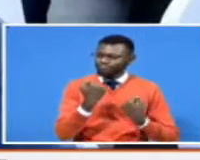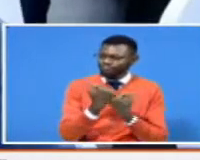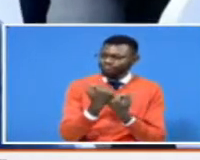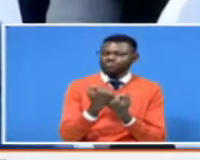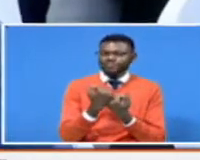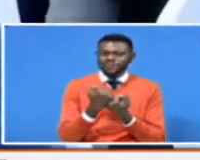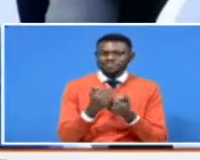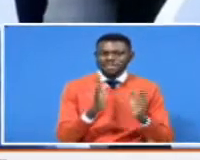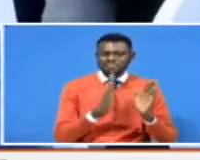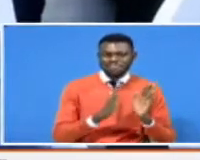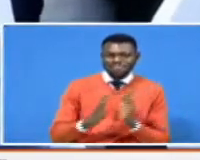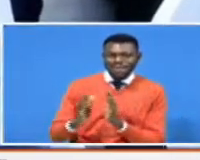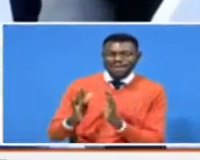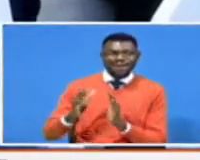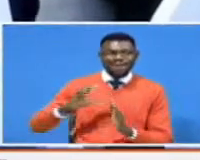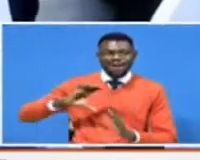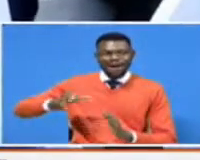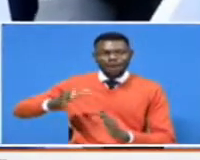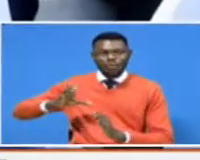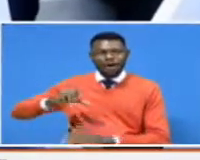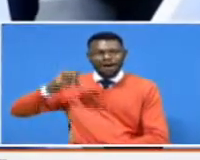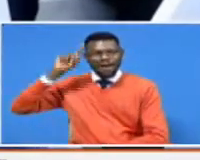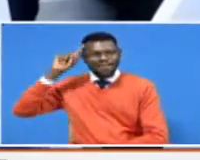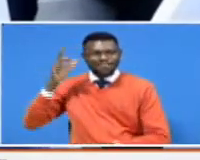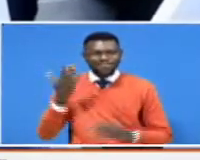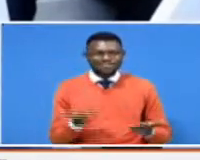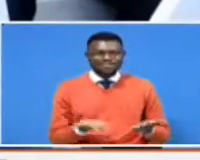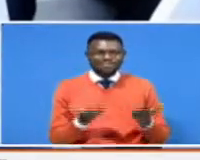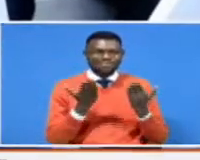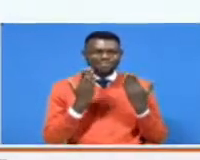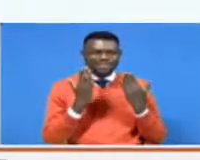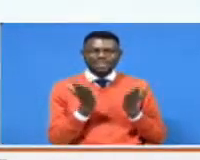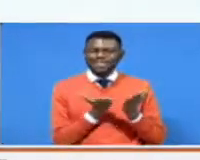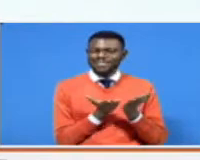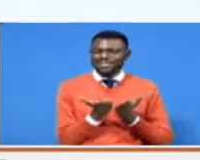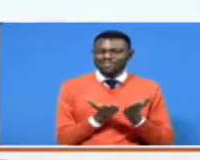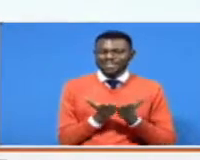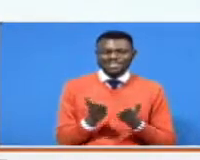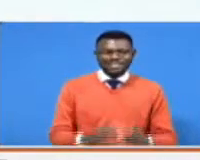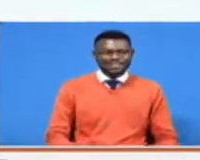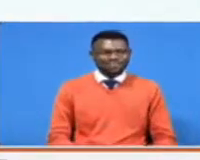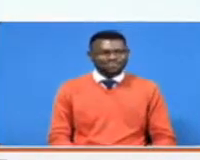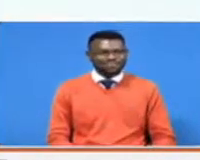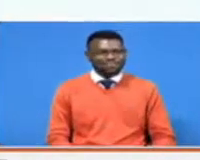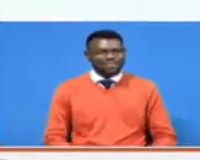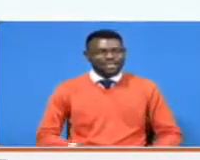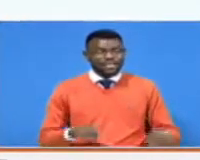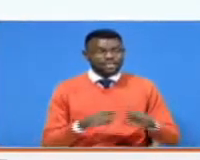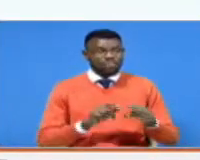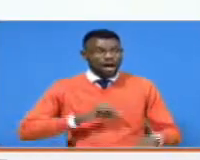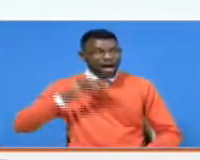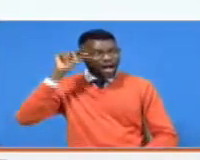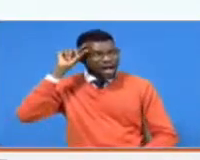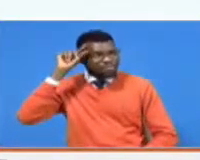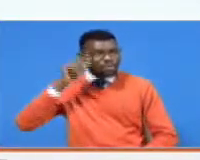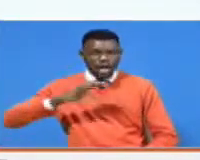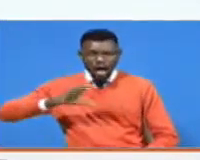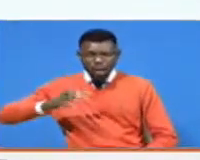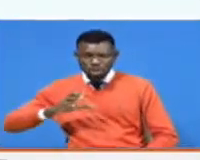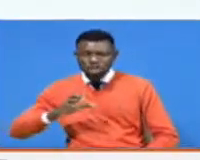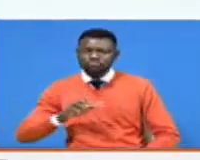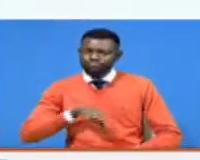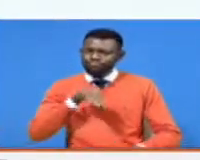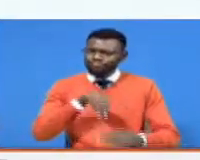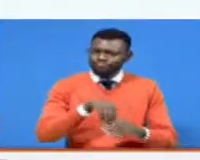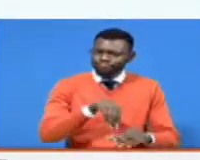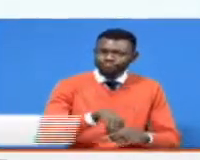za serikali za kaunti kuboresha mfumo wa rufaa. The government, we have increased investment